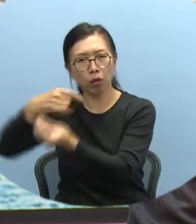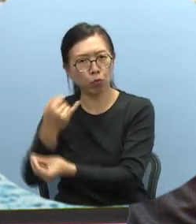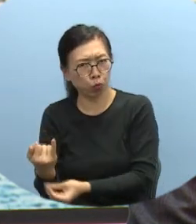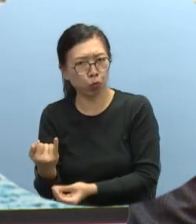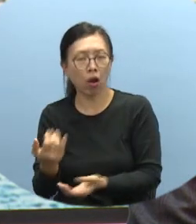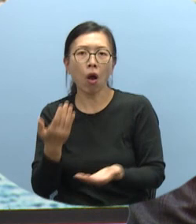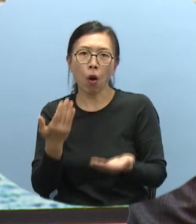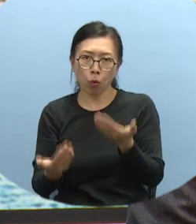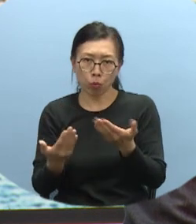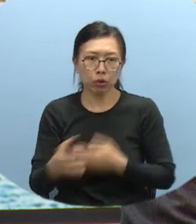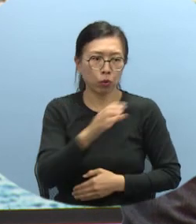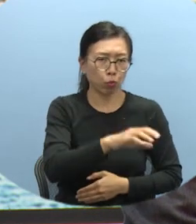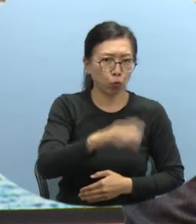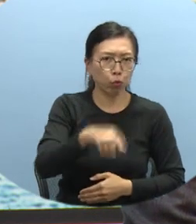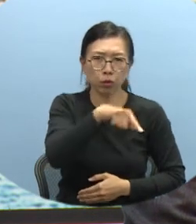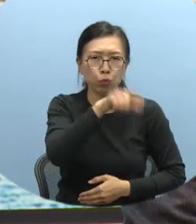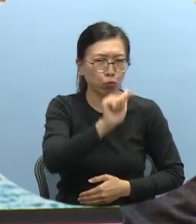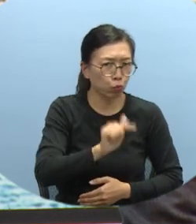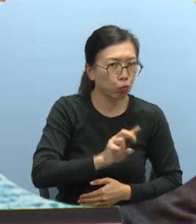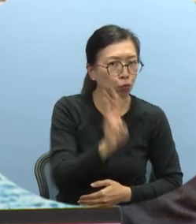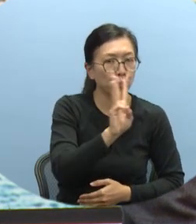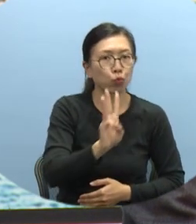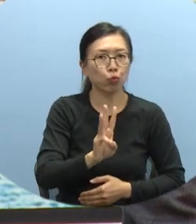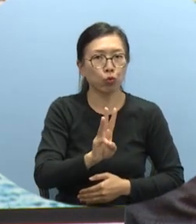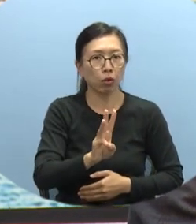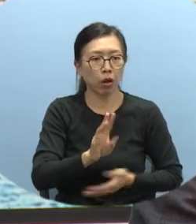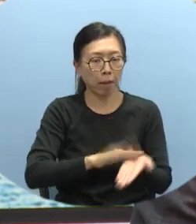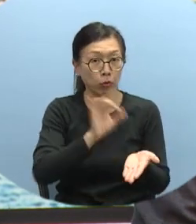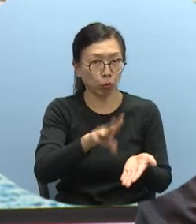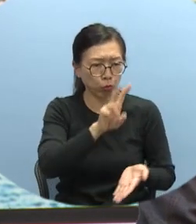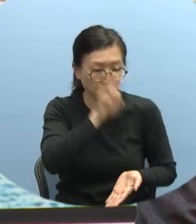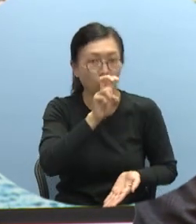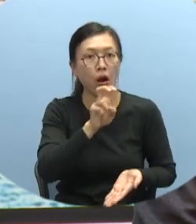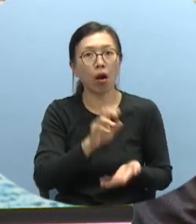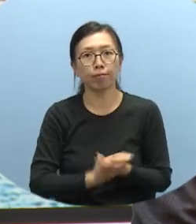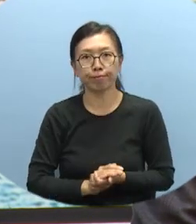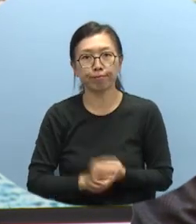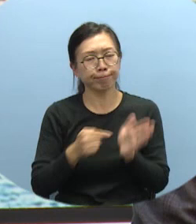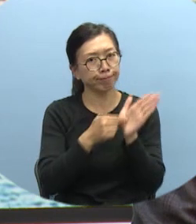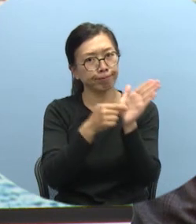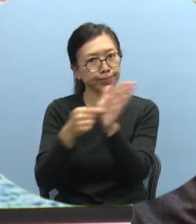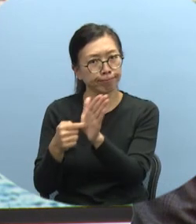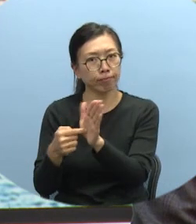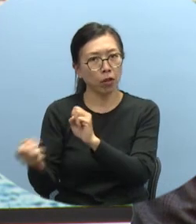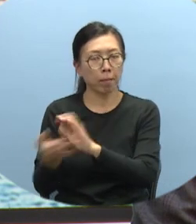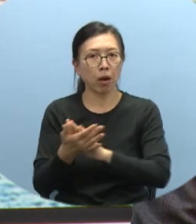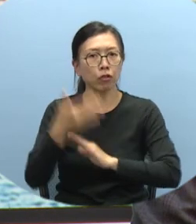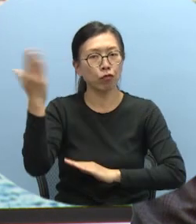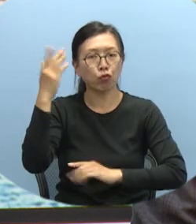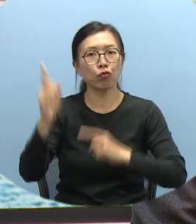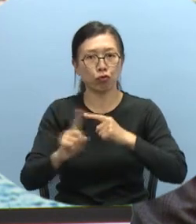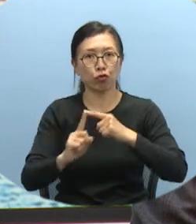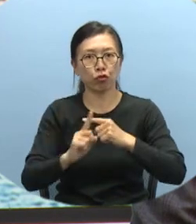域或污水樣本是檢測呈陽性的，顯示可能存在感染風險的大